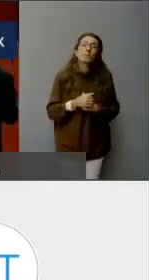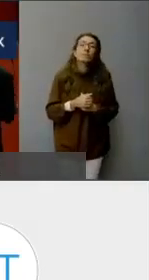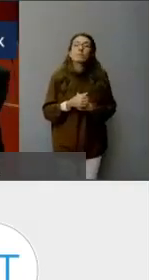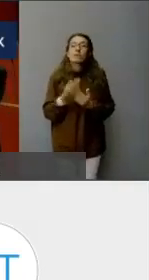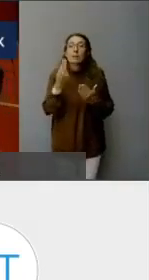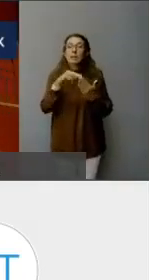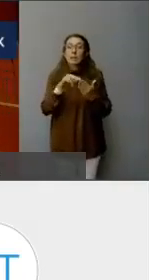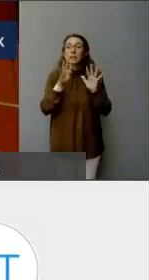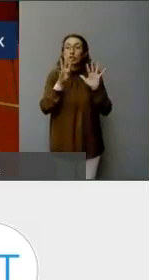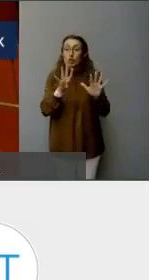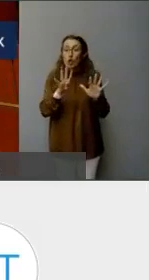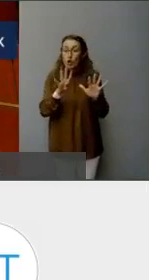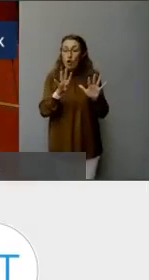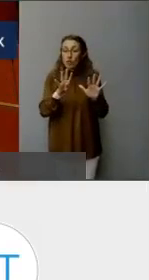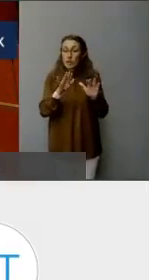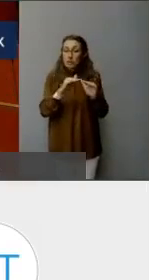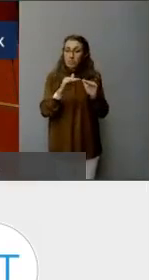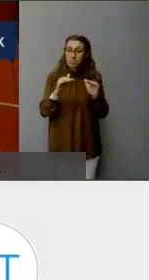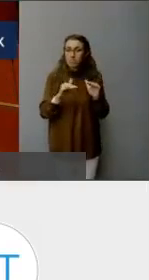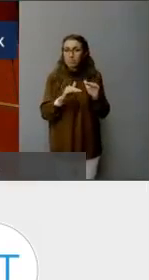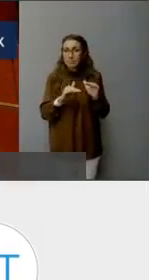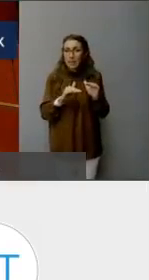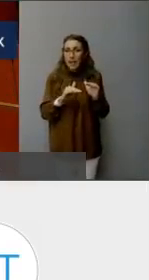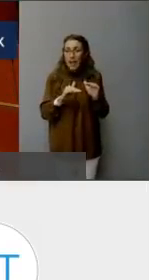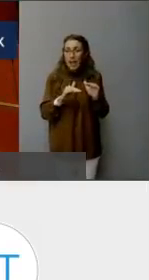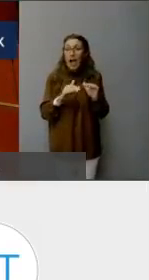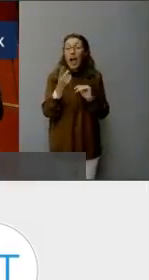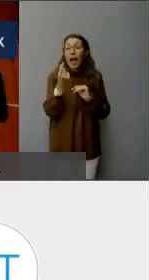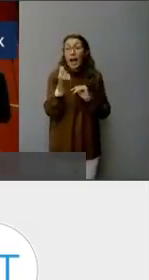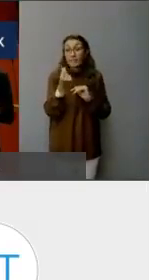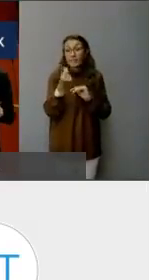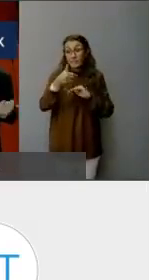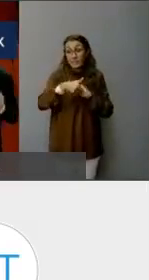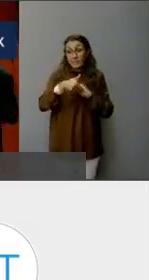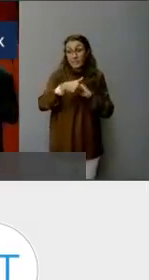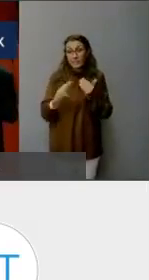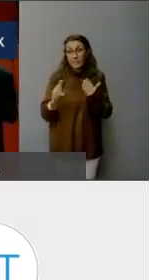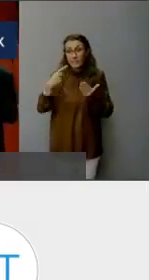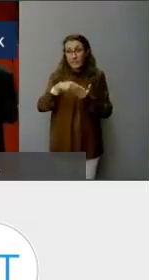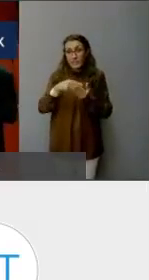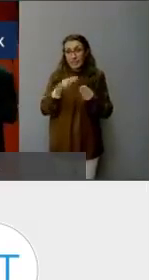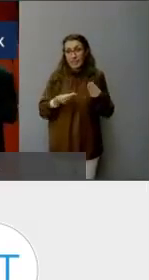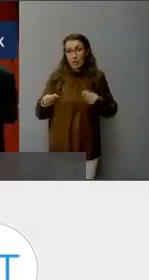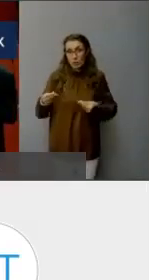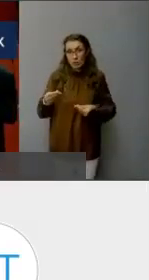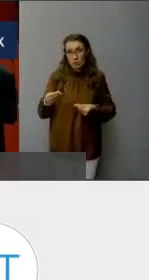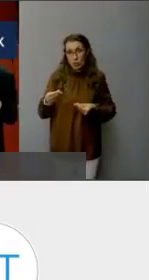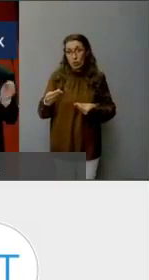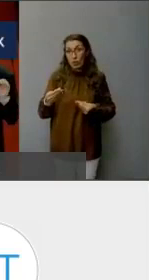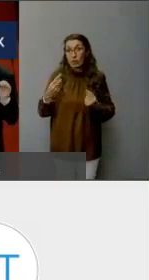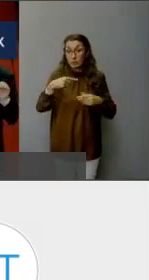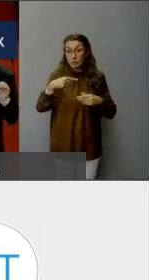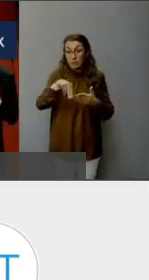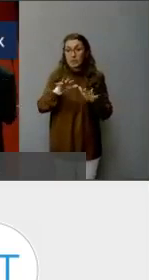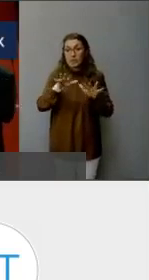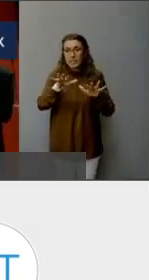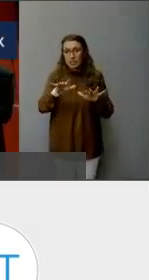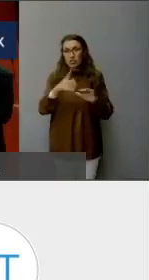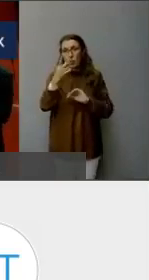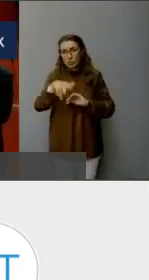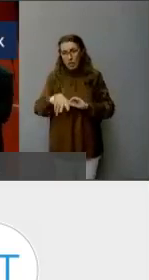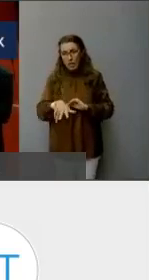9 abbassa un po la fidejussione a metà del valore di mercato l'emendamento numero 10 a un terzo